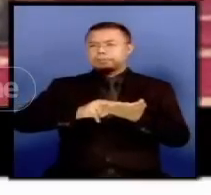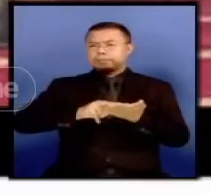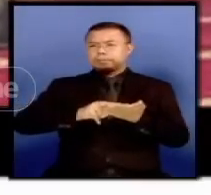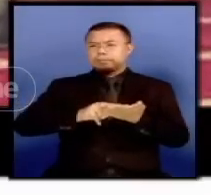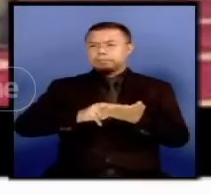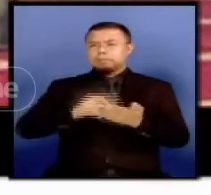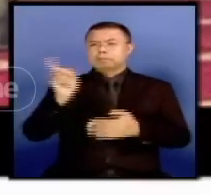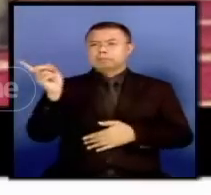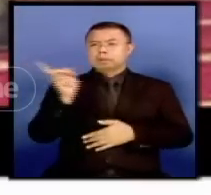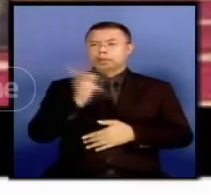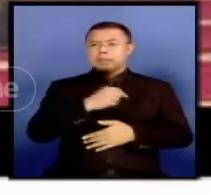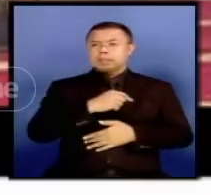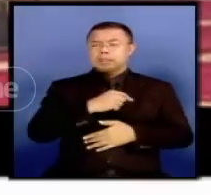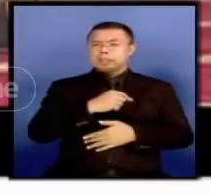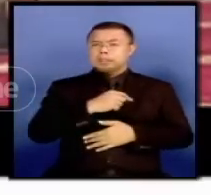dari